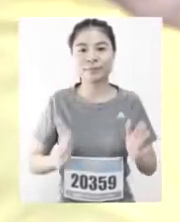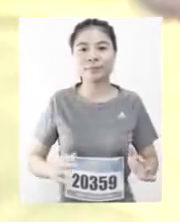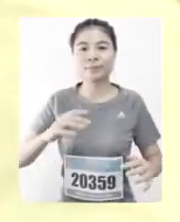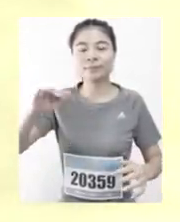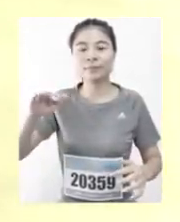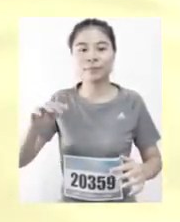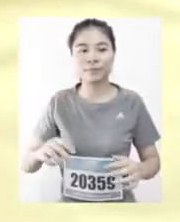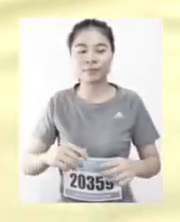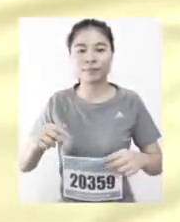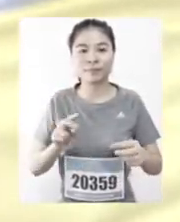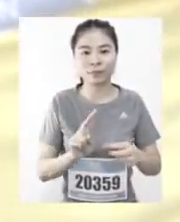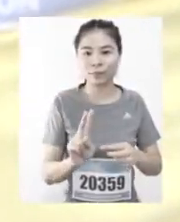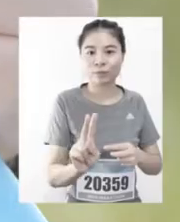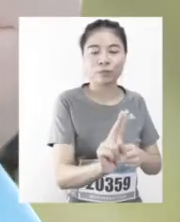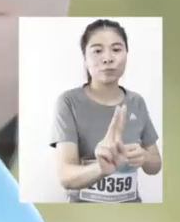อเบอร์เดียวกัน